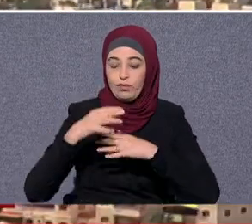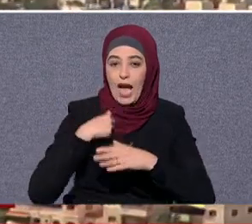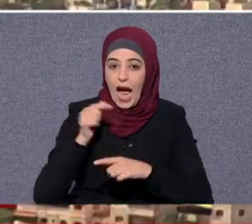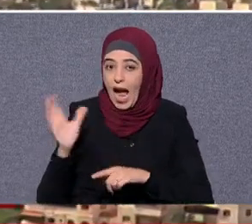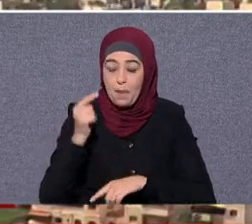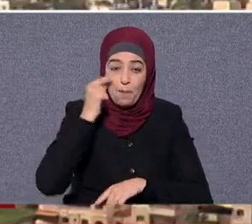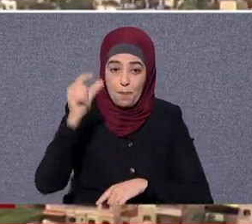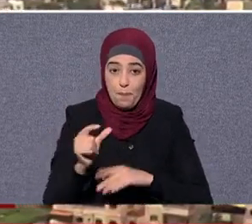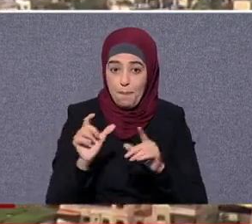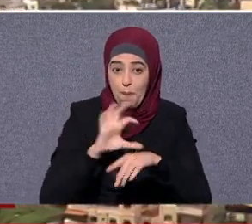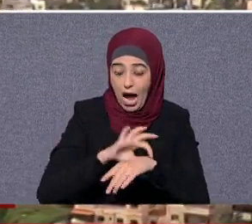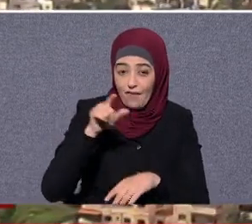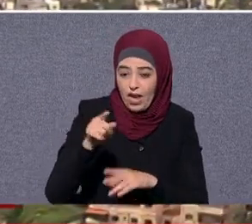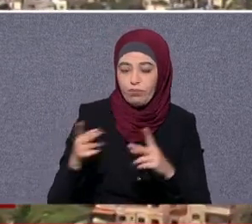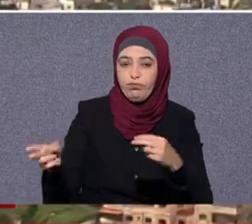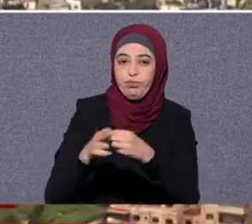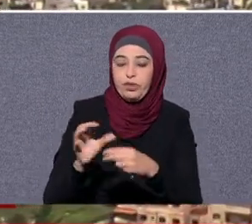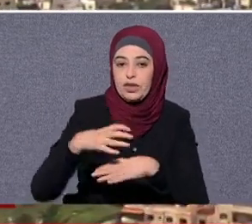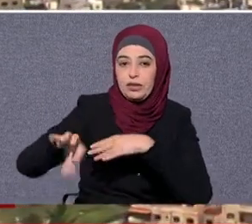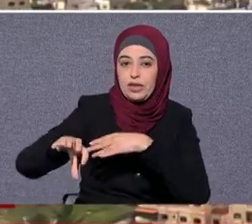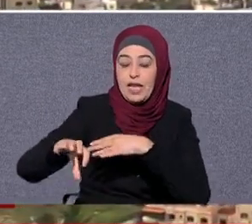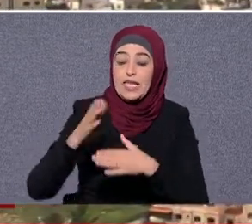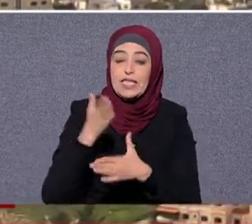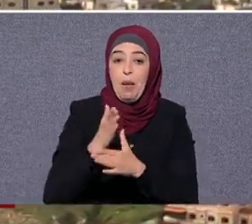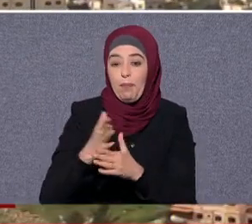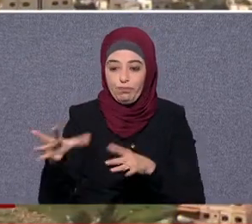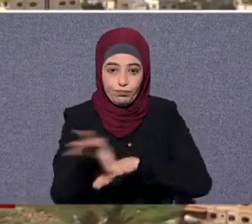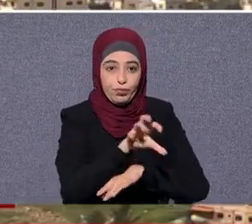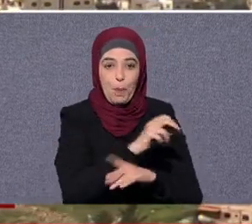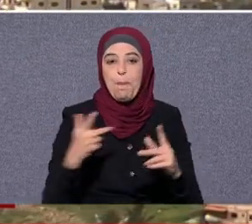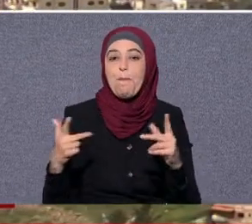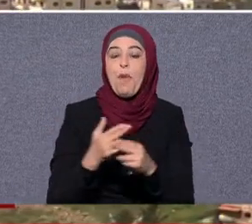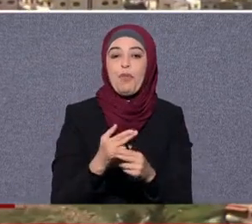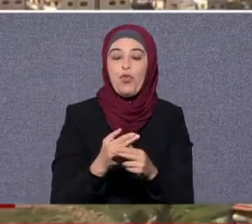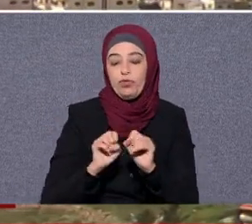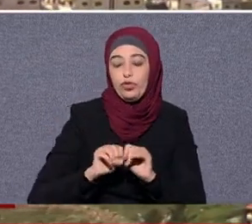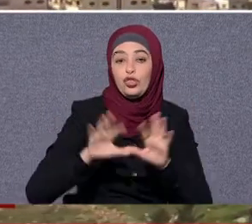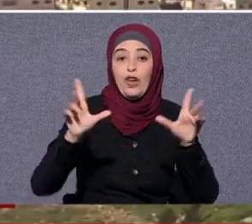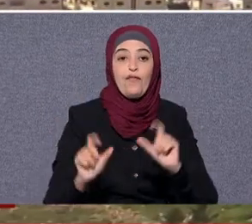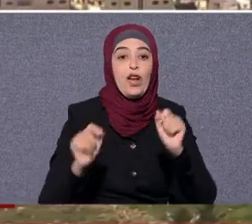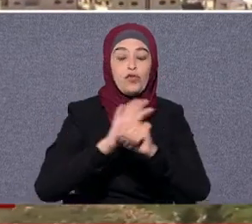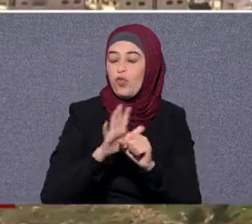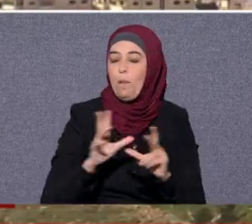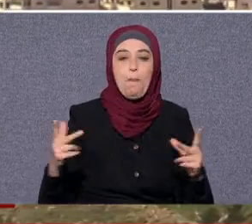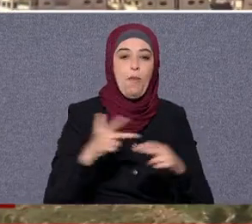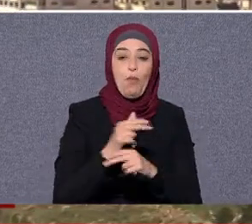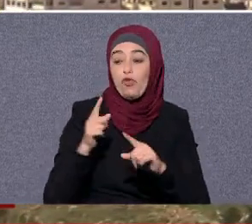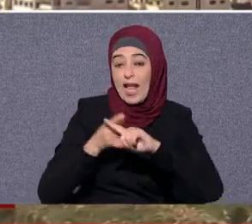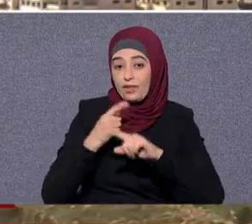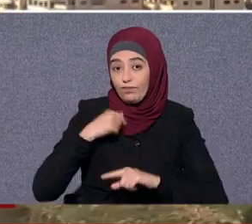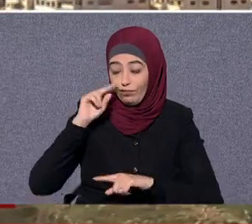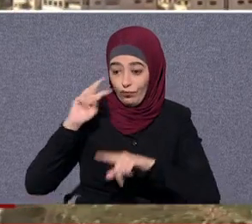تتبع جميع الحالات التي تثبت إصابتها بهذا المرض، وجميع المخالطين لهذه